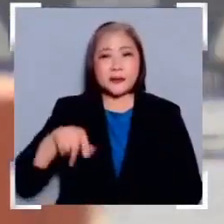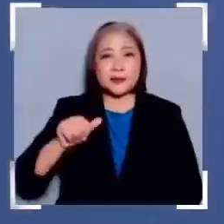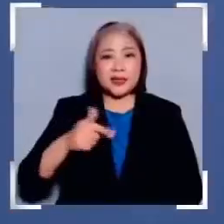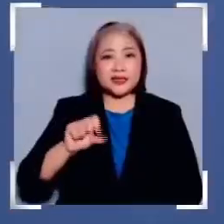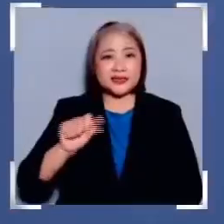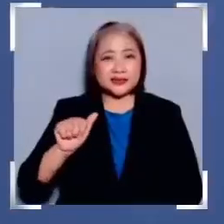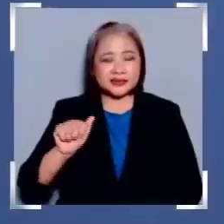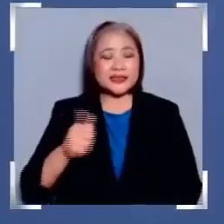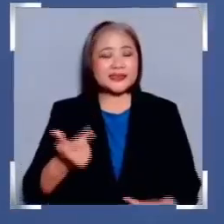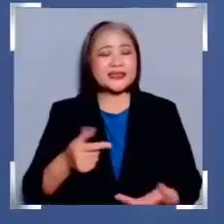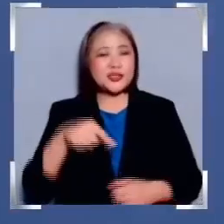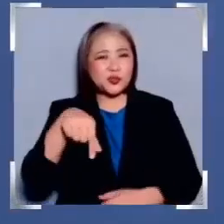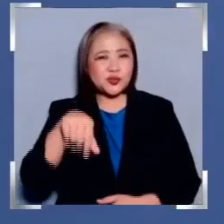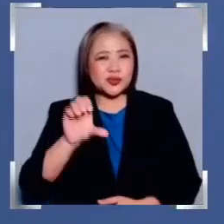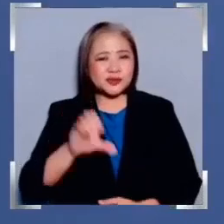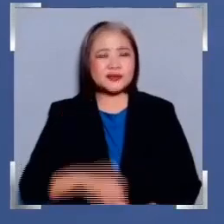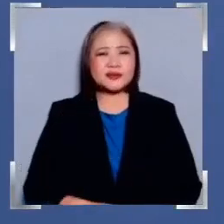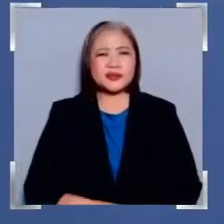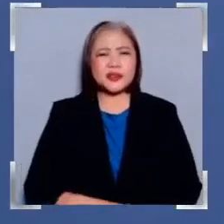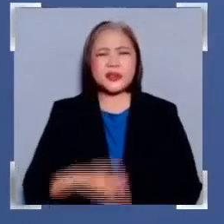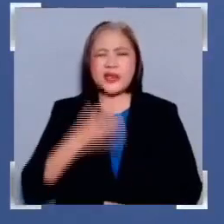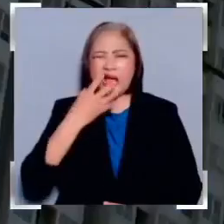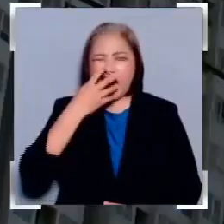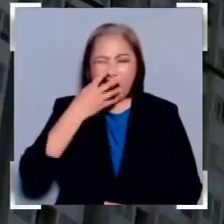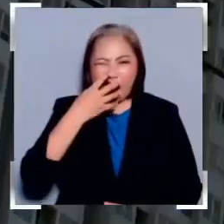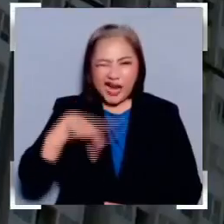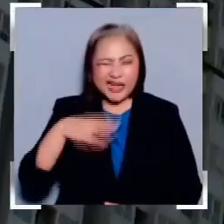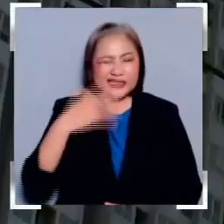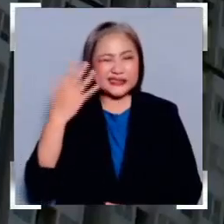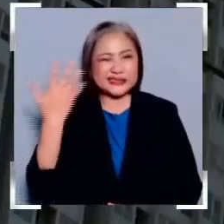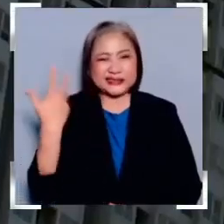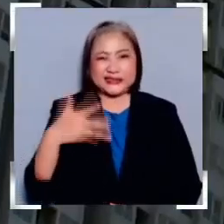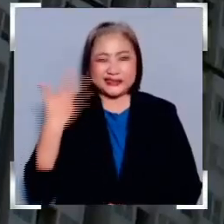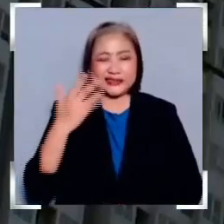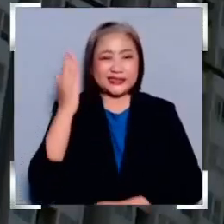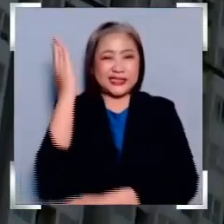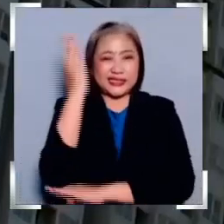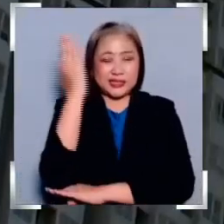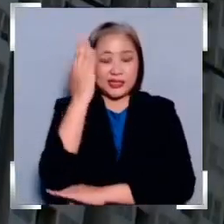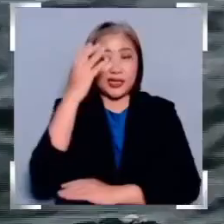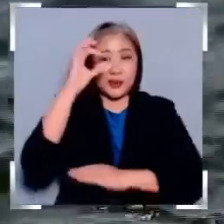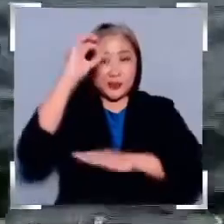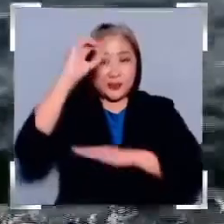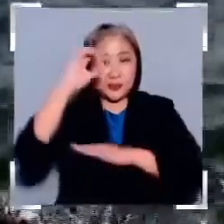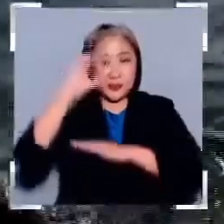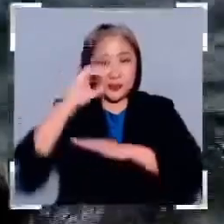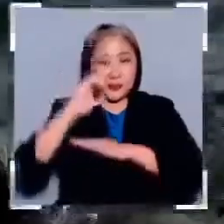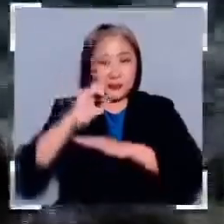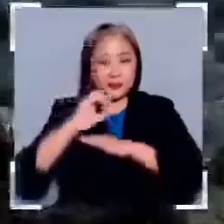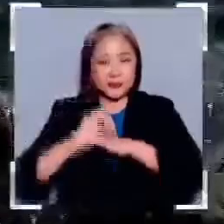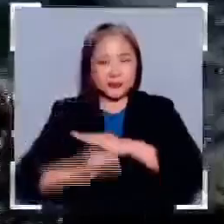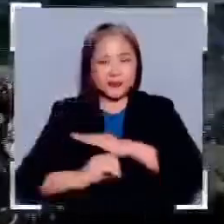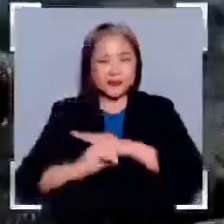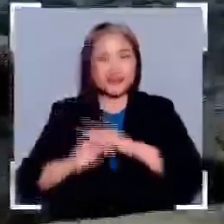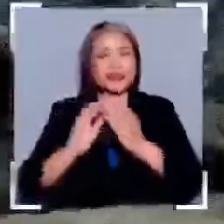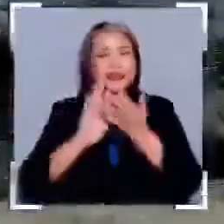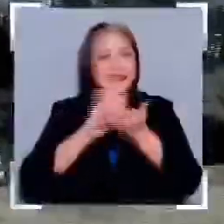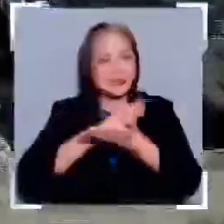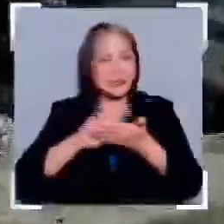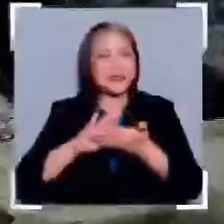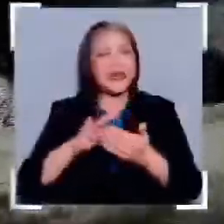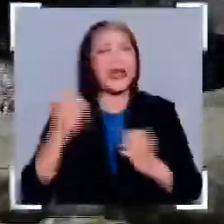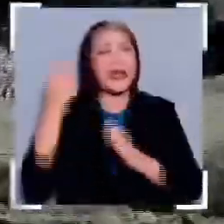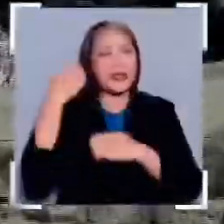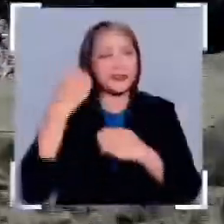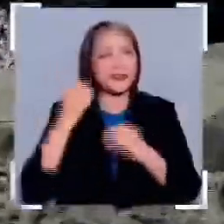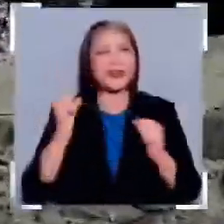City. Mainit talaga sa tanghali, pero pag sunset, tapos nag-clear sky sa madaling araw, asahan nyo na malamig ang tubig sa